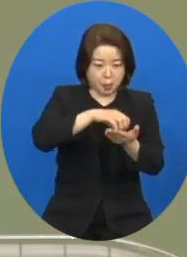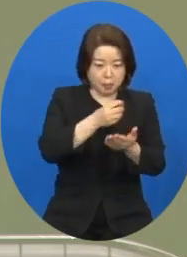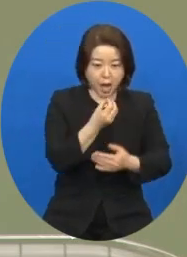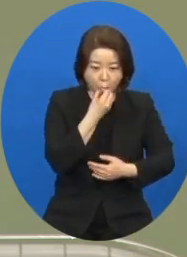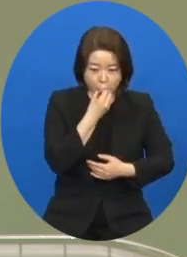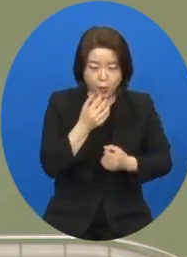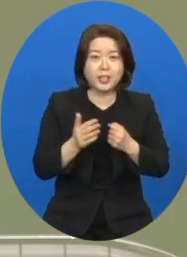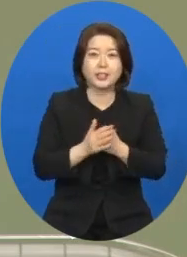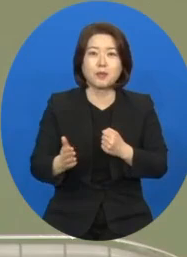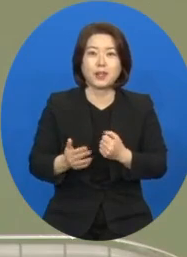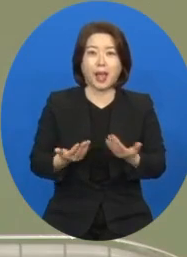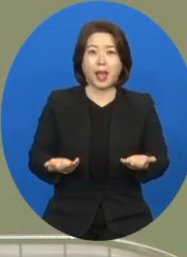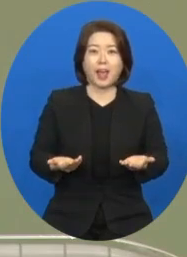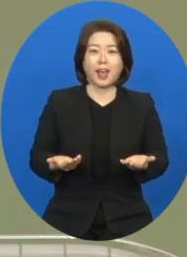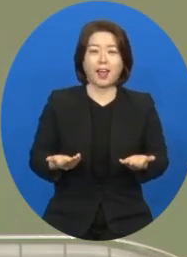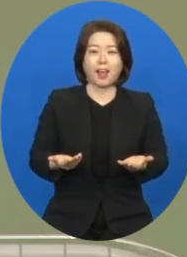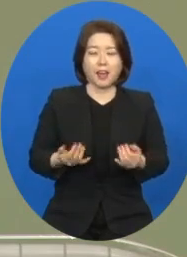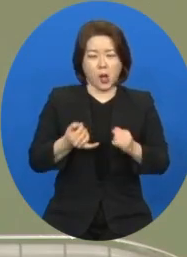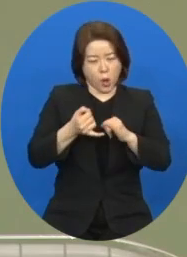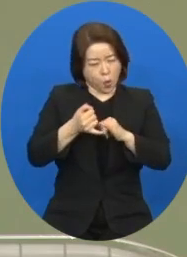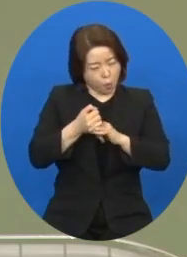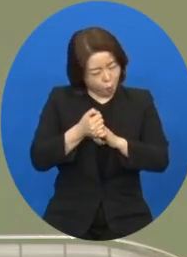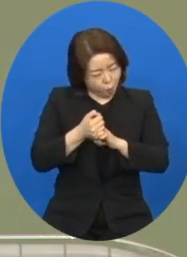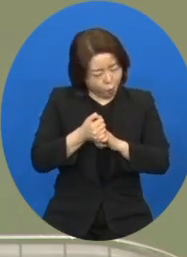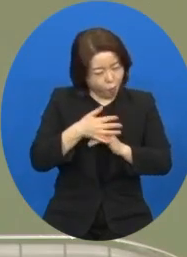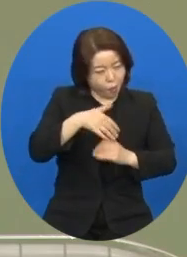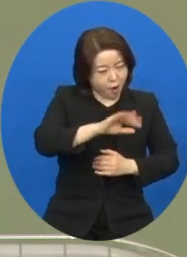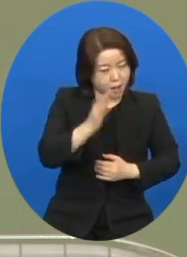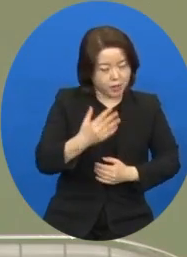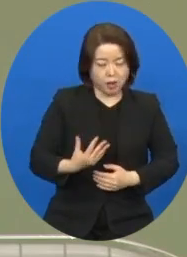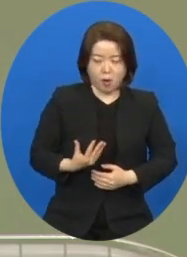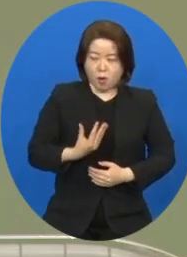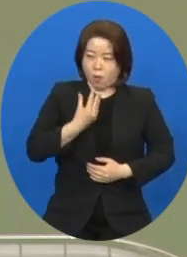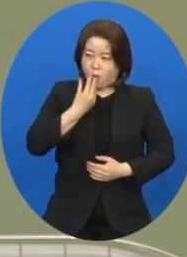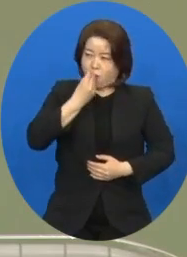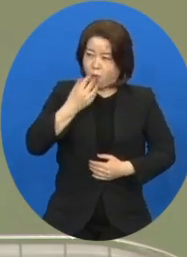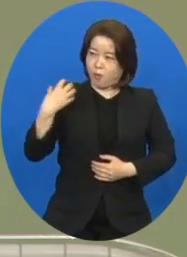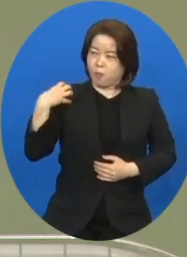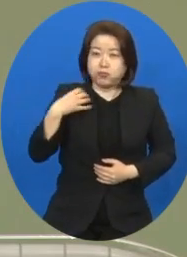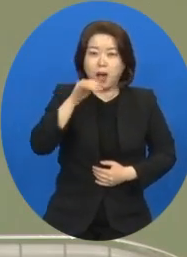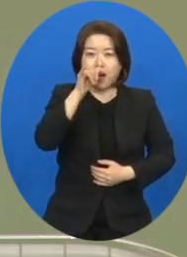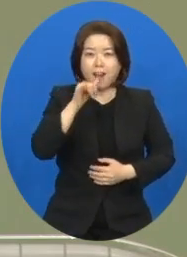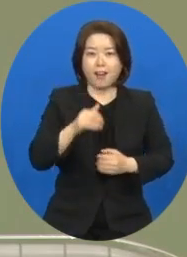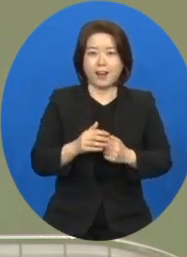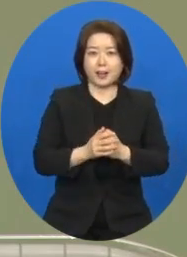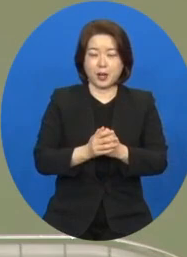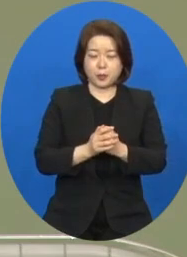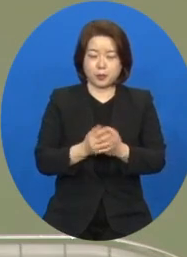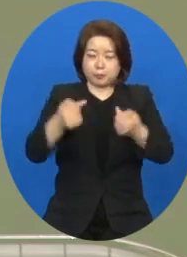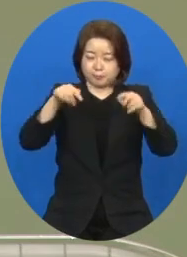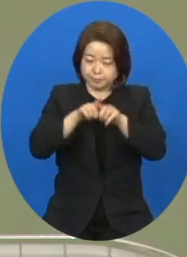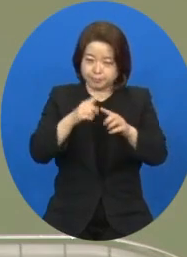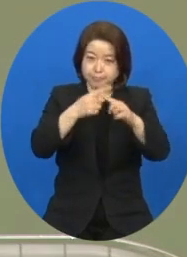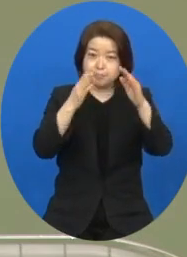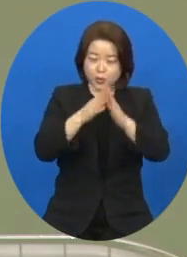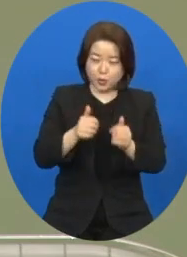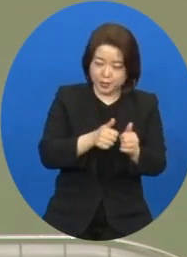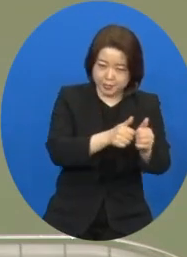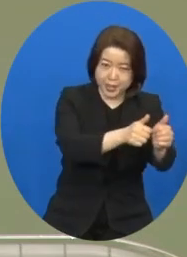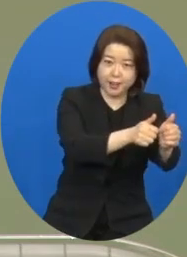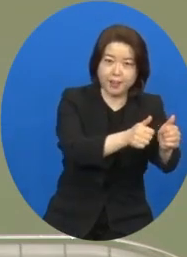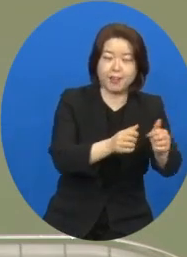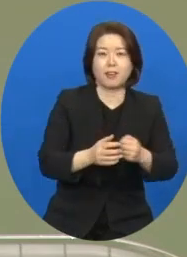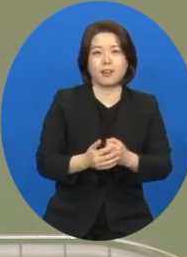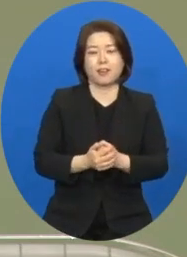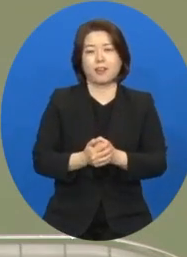때문에 반드시 가야 될 거룩한 부담감이 생기더래요. 그래서 가겠다고 해서 이제 교회를 따라갔답니다.